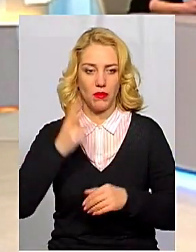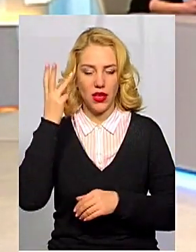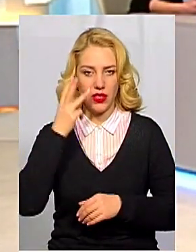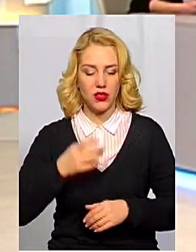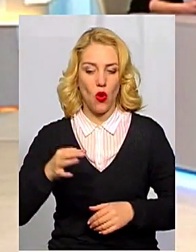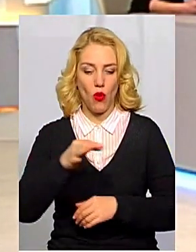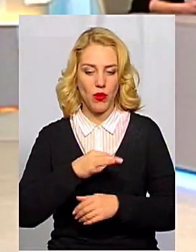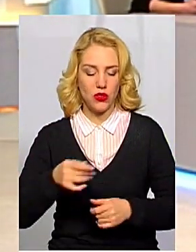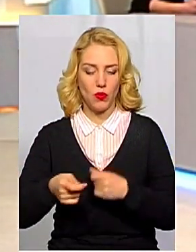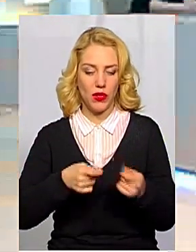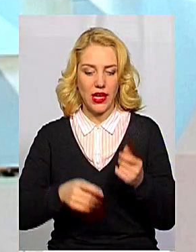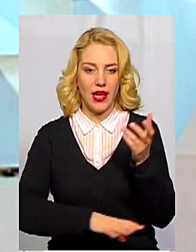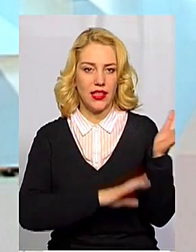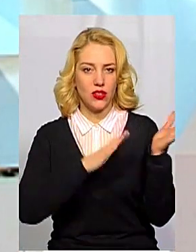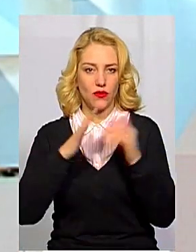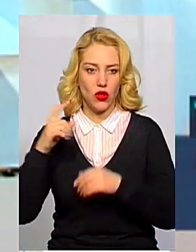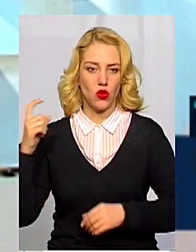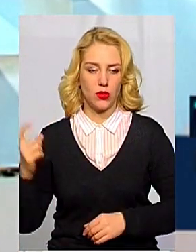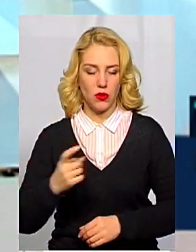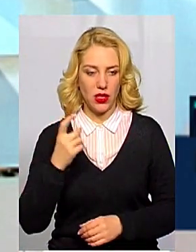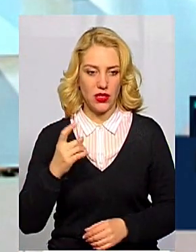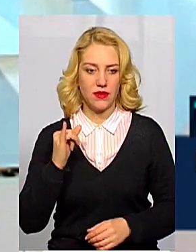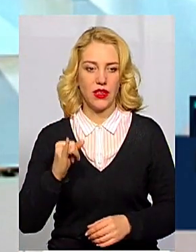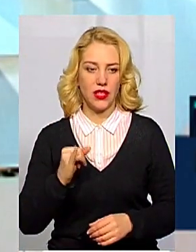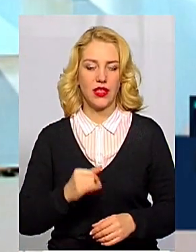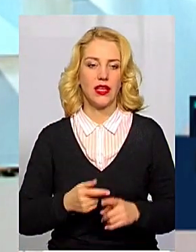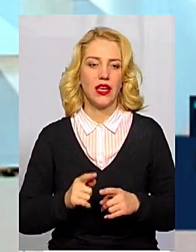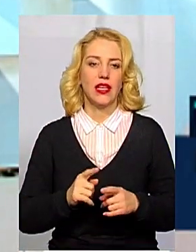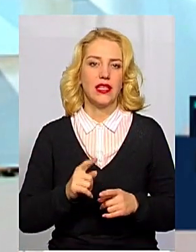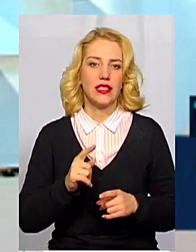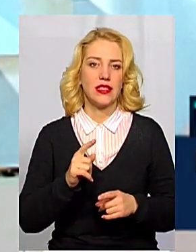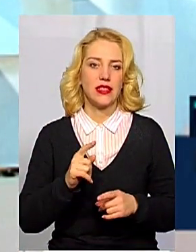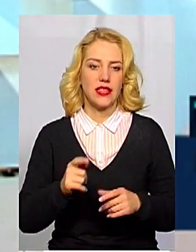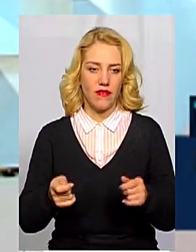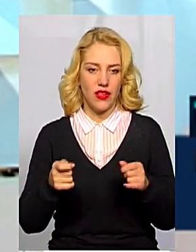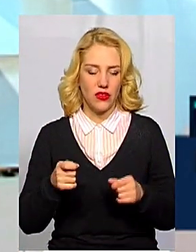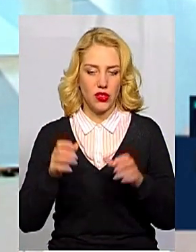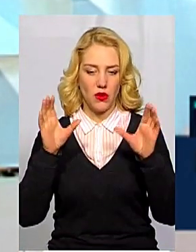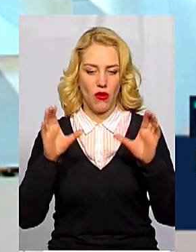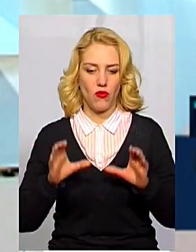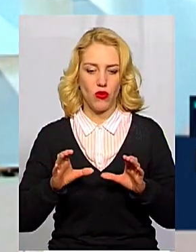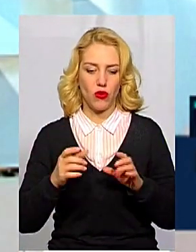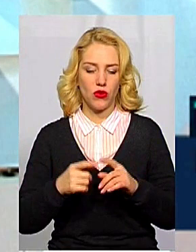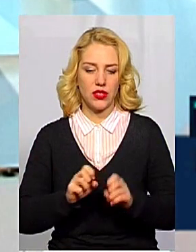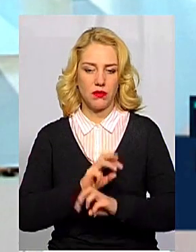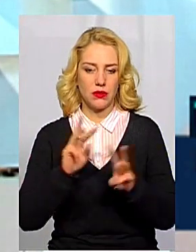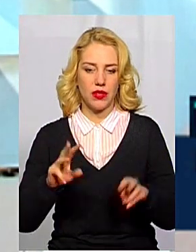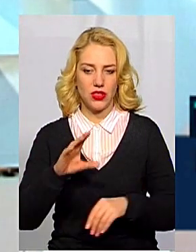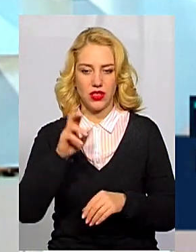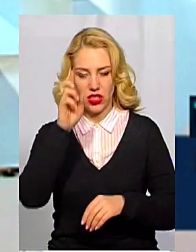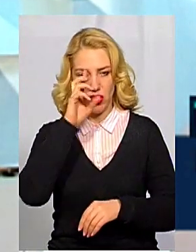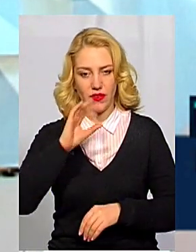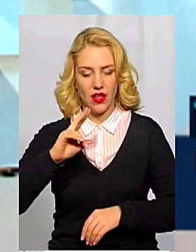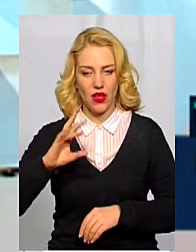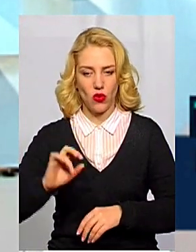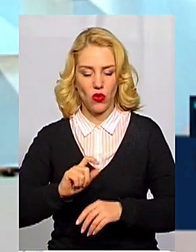управління лісового та мисливського господарства Євгена Клока та завідувача сектору правового забезпечення Державної екологічної інспекції у Хмельницькій